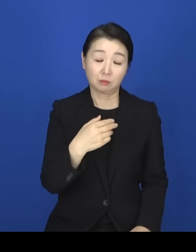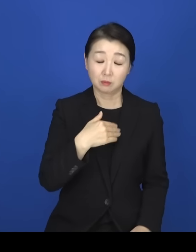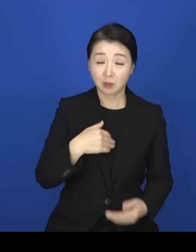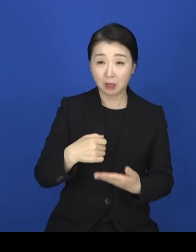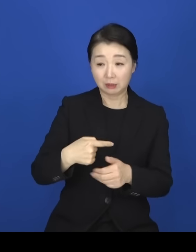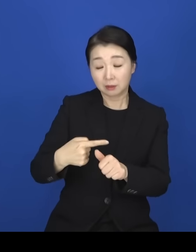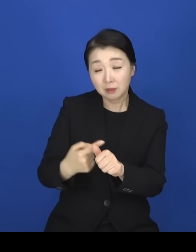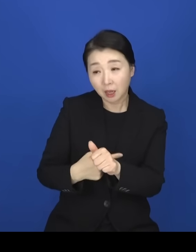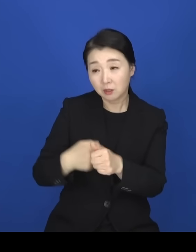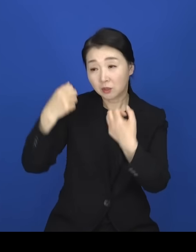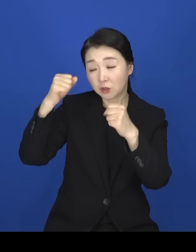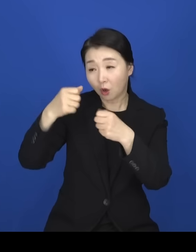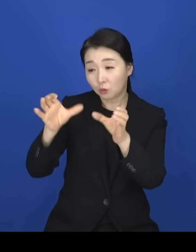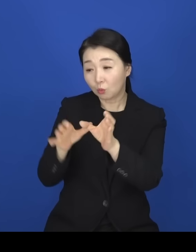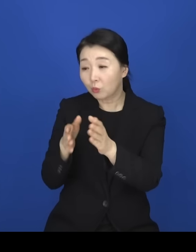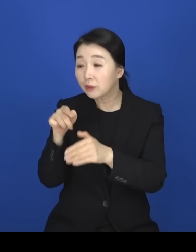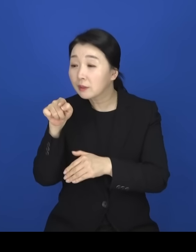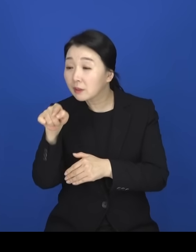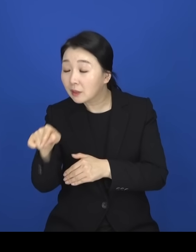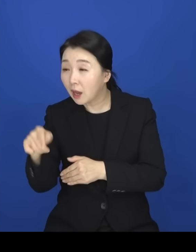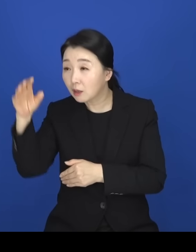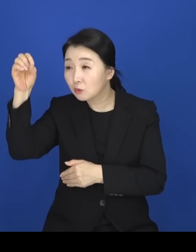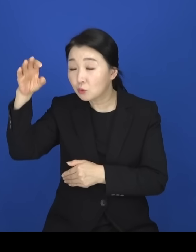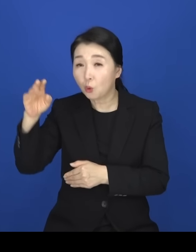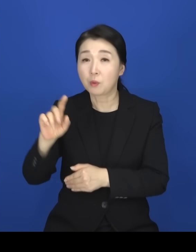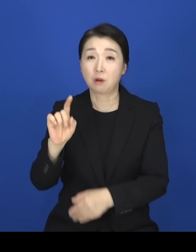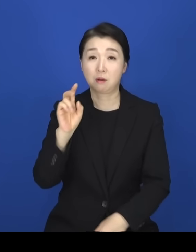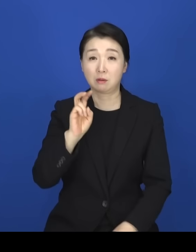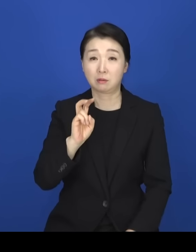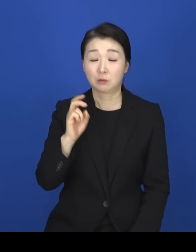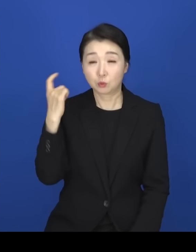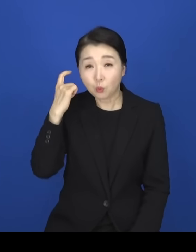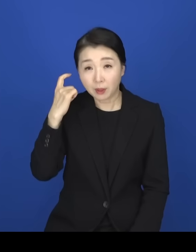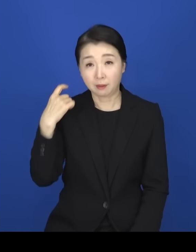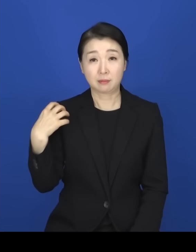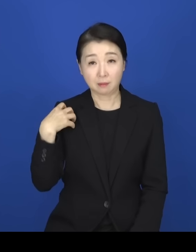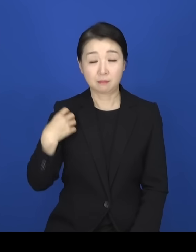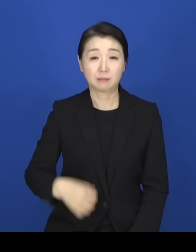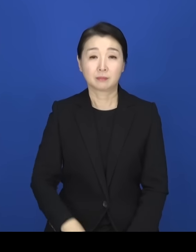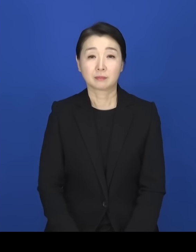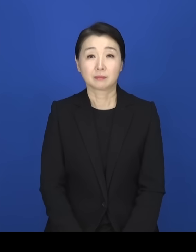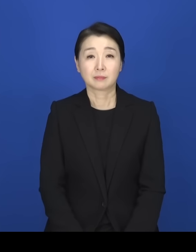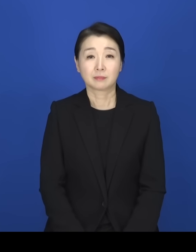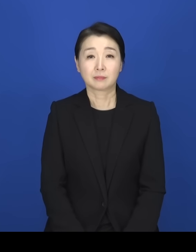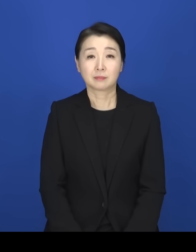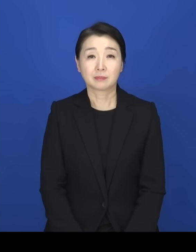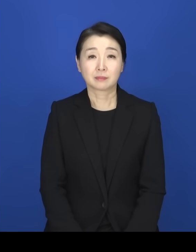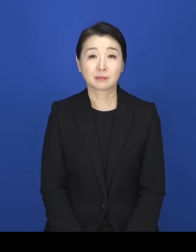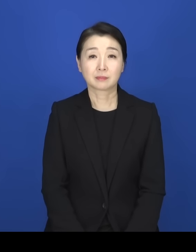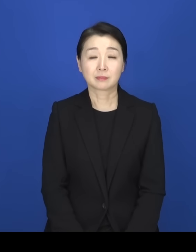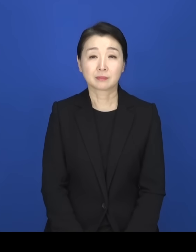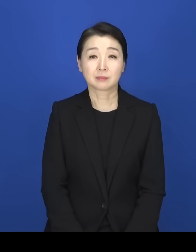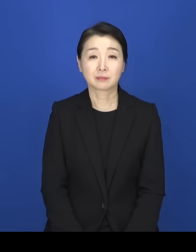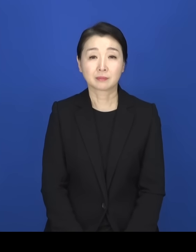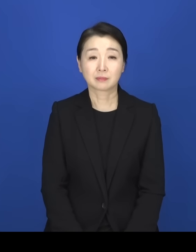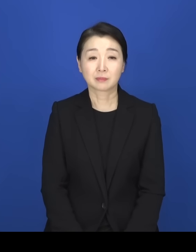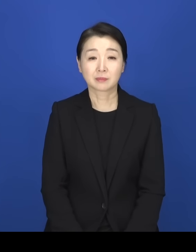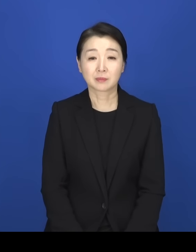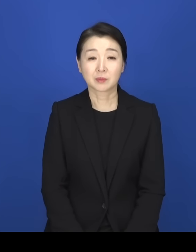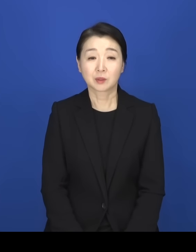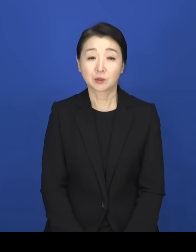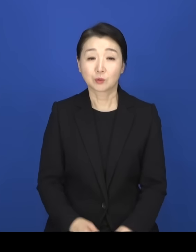않게 연극극장에 가서 조명이랑 음향을 보게 됐고 예. 그러면서 의도치